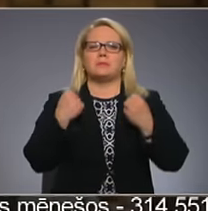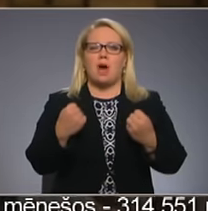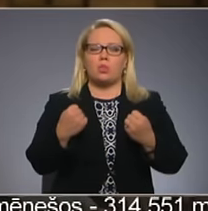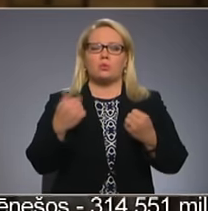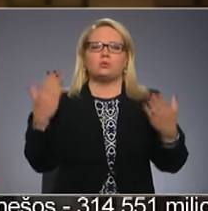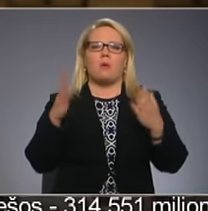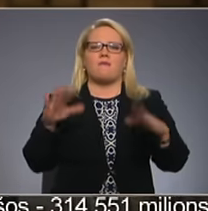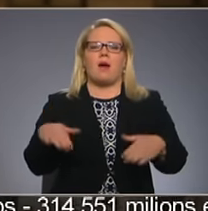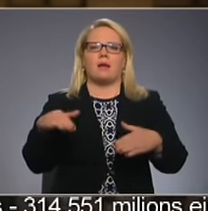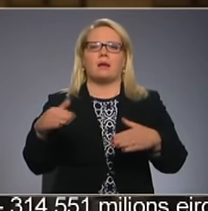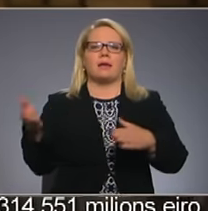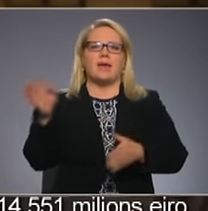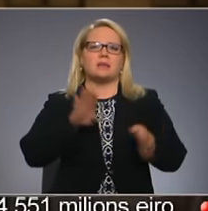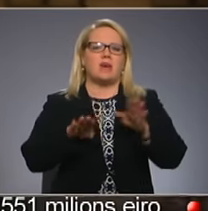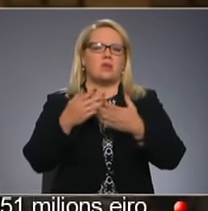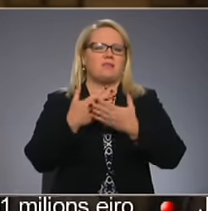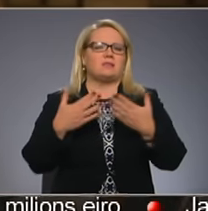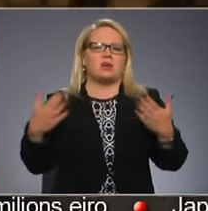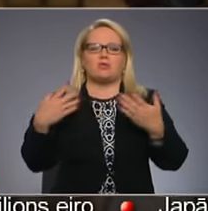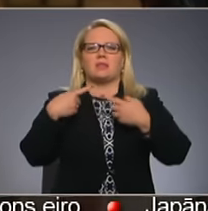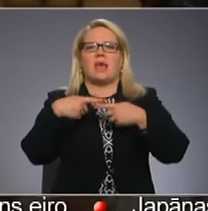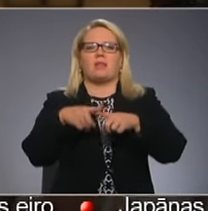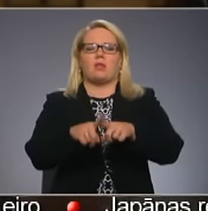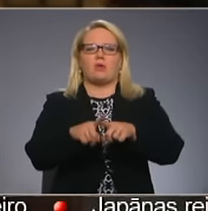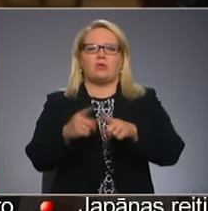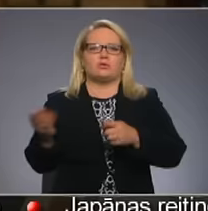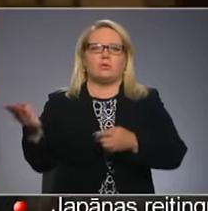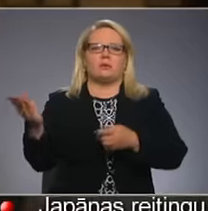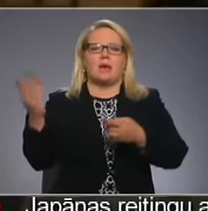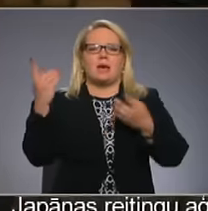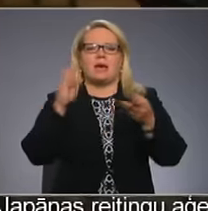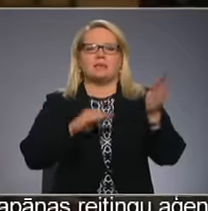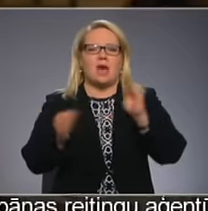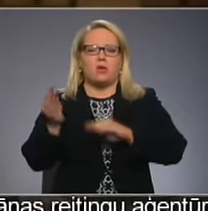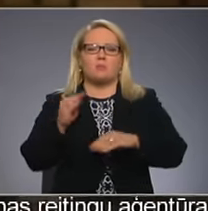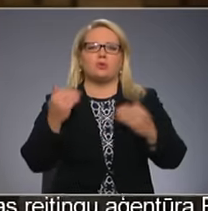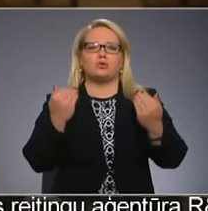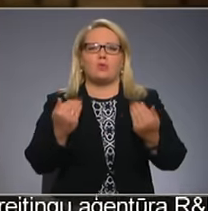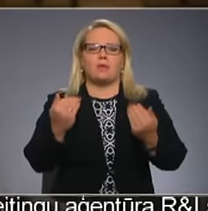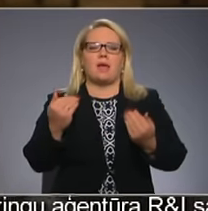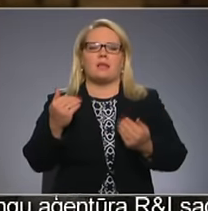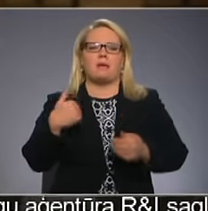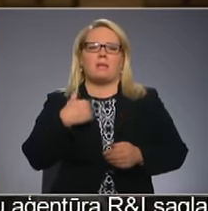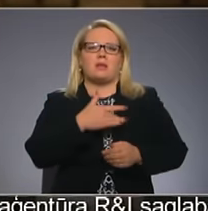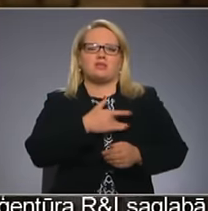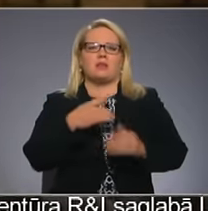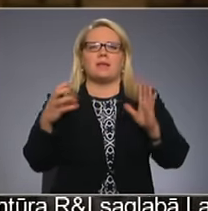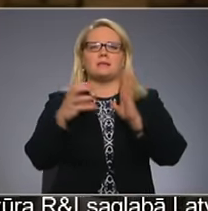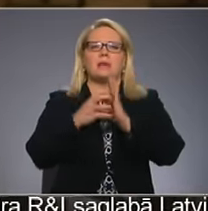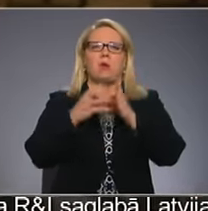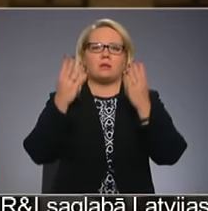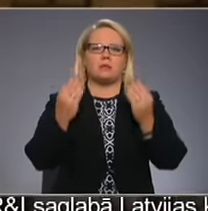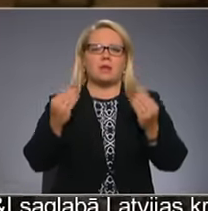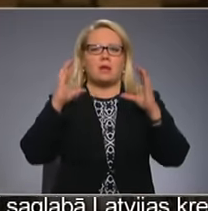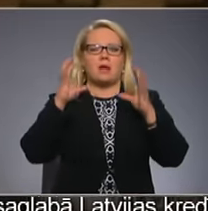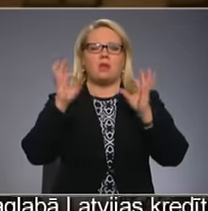var iesaiņot visdažādākajos tehnoloģiskajos iesaiņojumos. Un šodien man šķiet ir tāda simboliska diena, ka